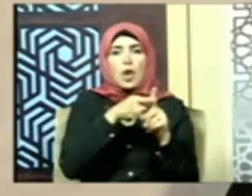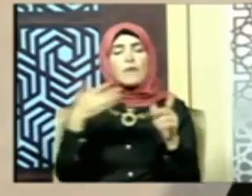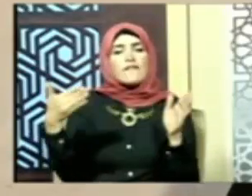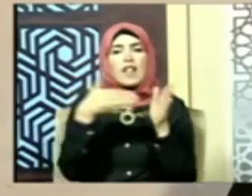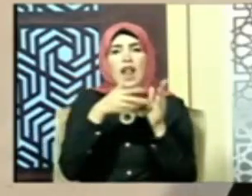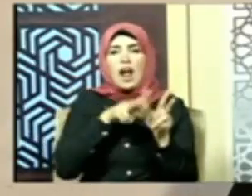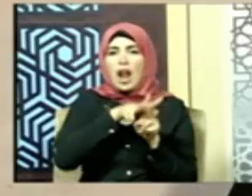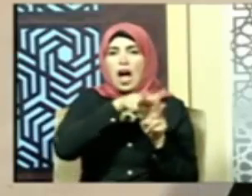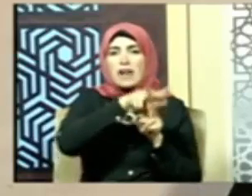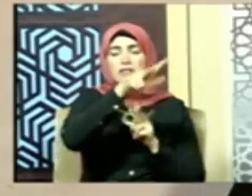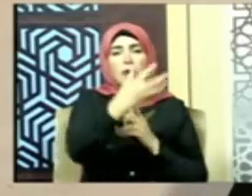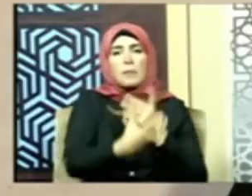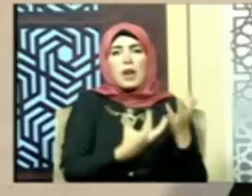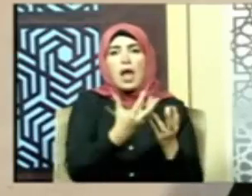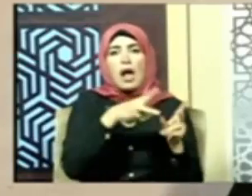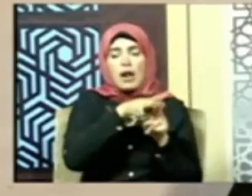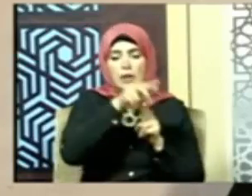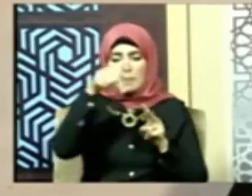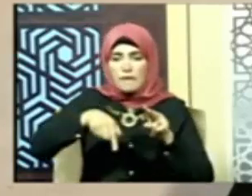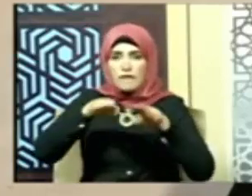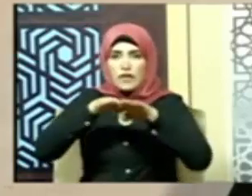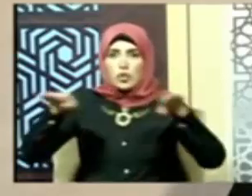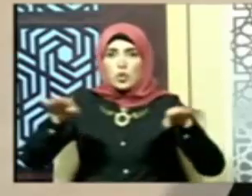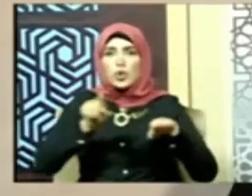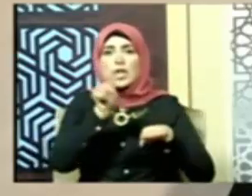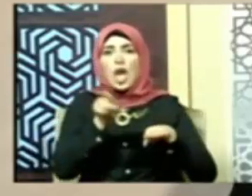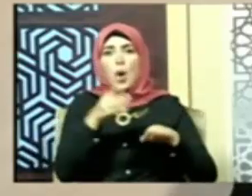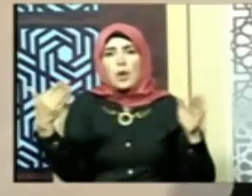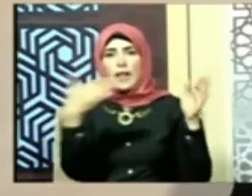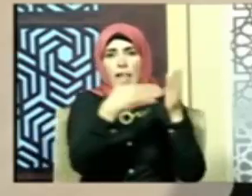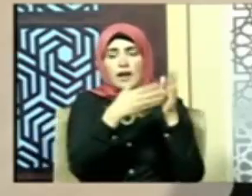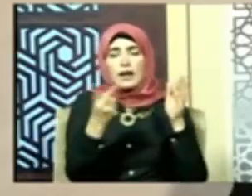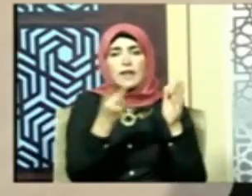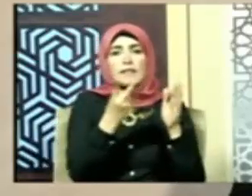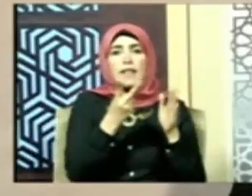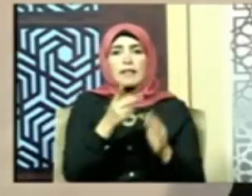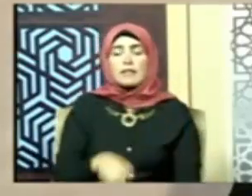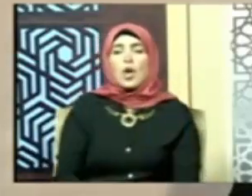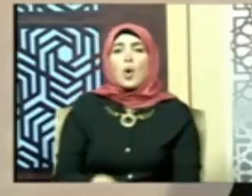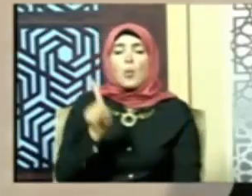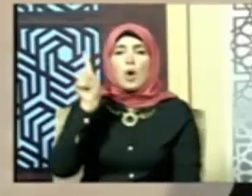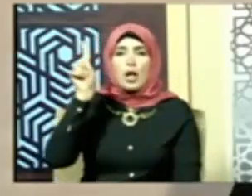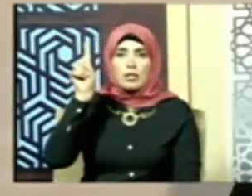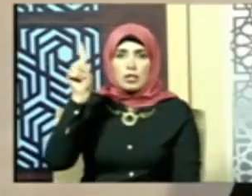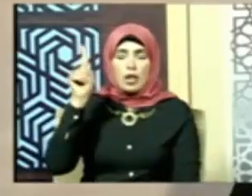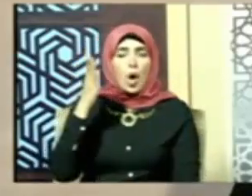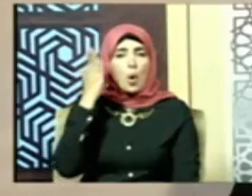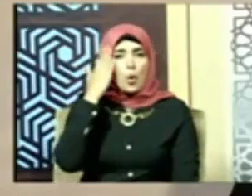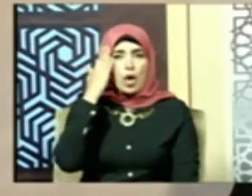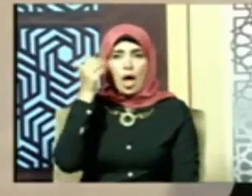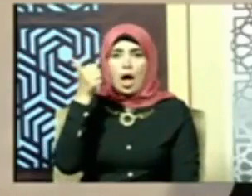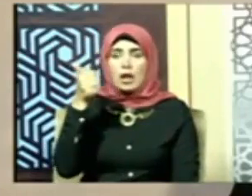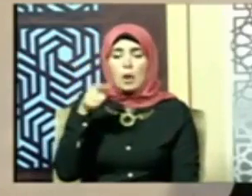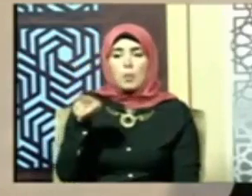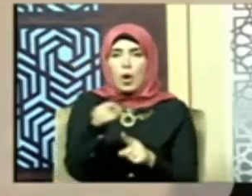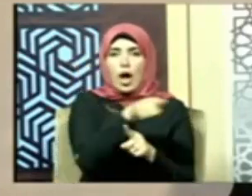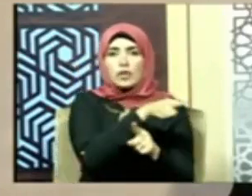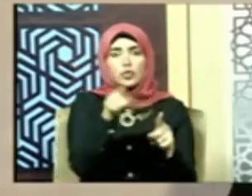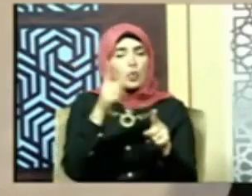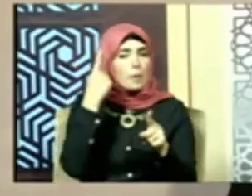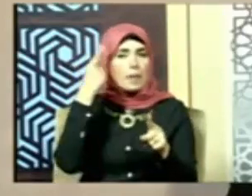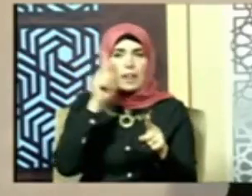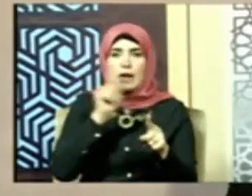عذاب أليم في الدنيا والآخرة والله يعلم وأنتم